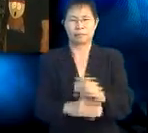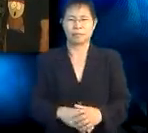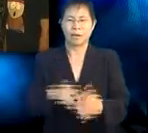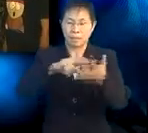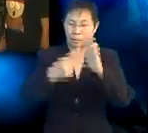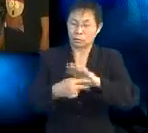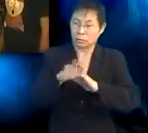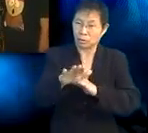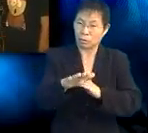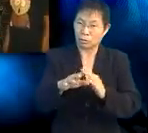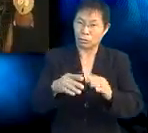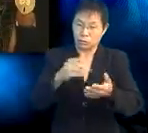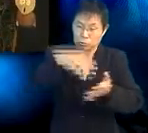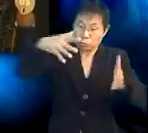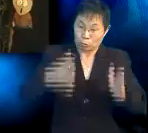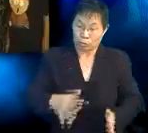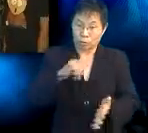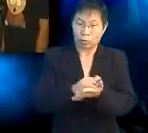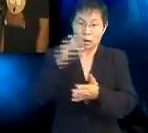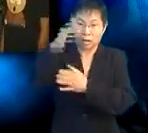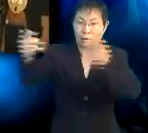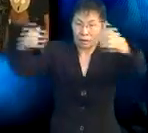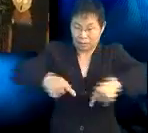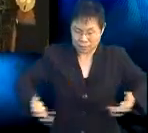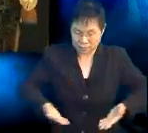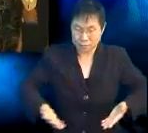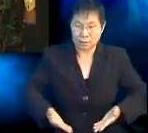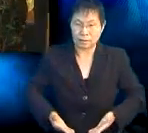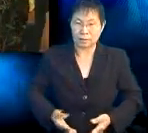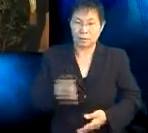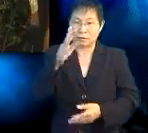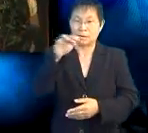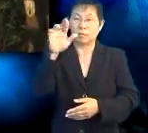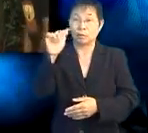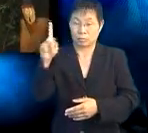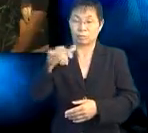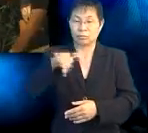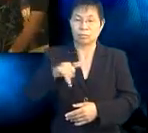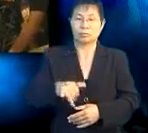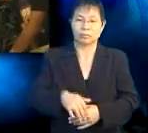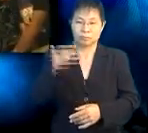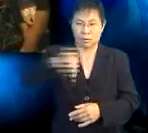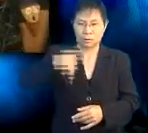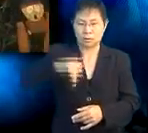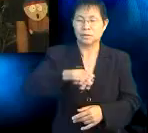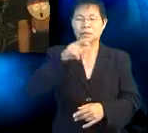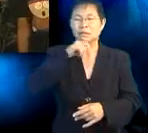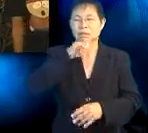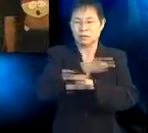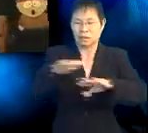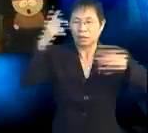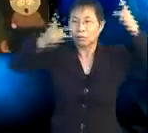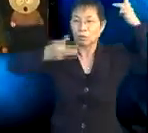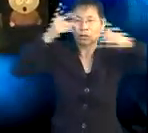kau jutawan tu akan datang ke sini? Kemari? Ya. Kau jangan khawatir.